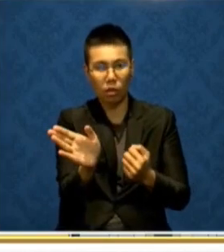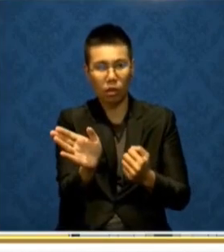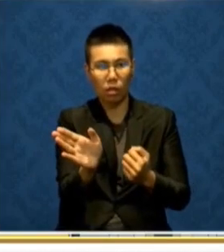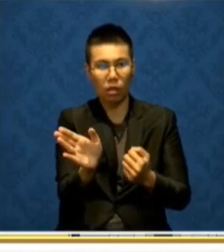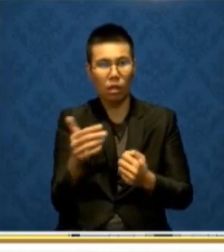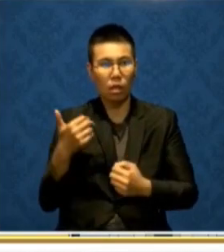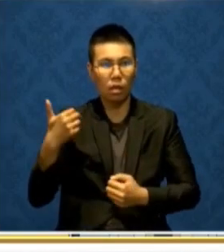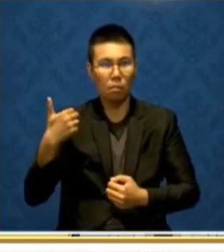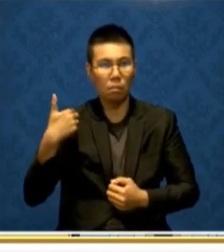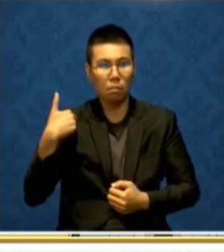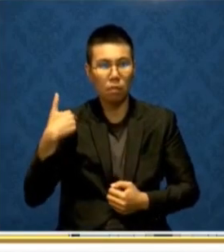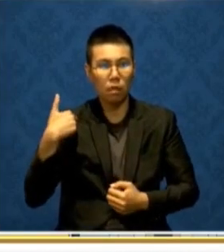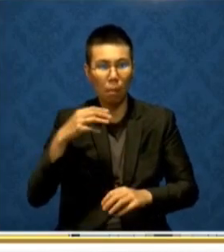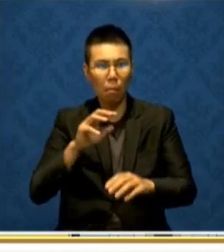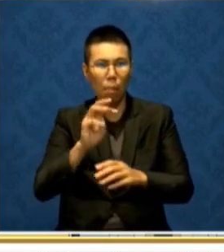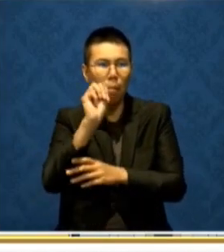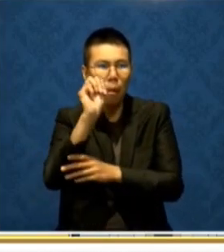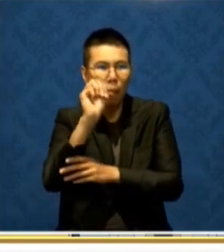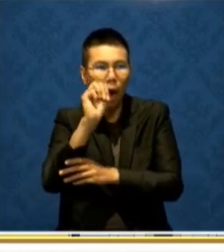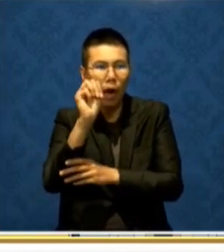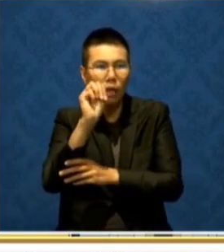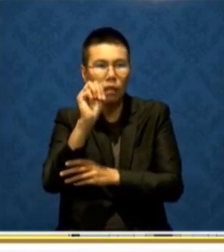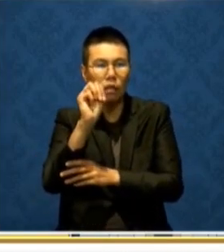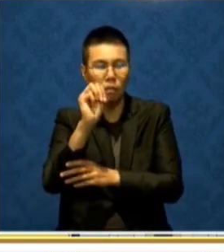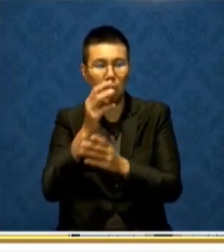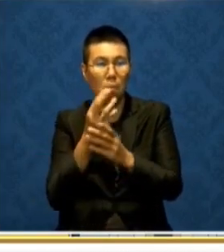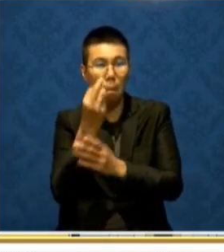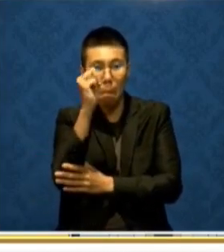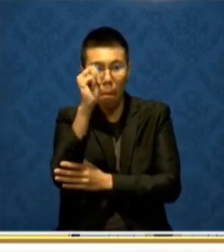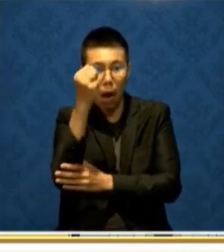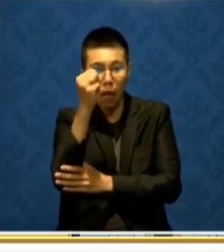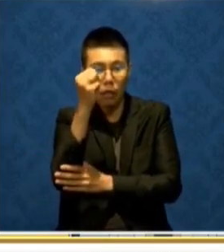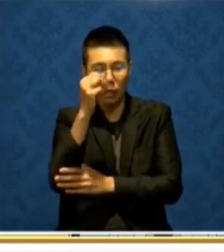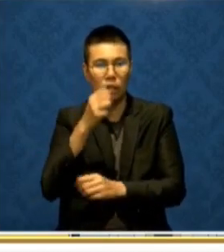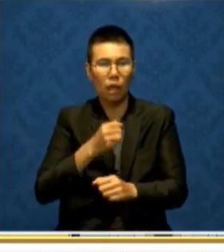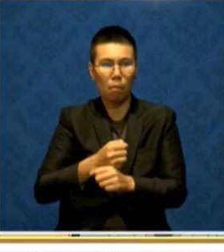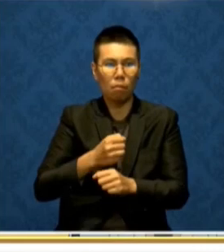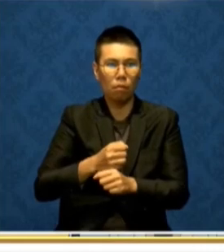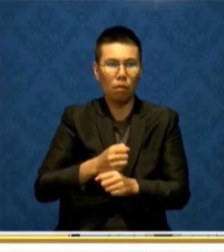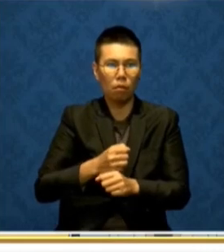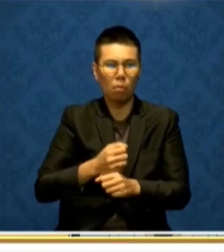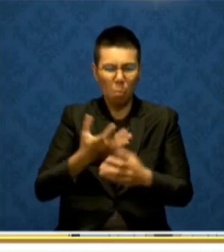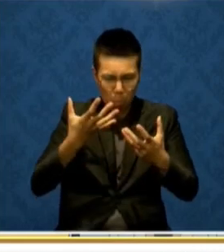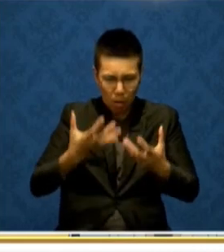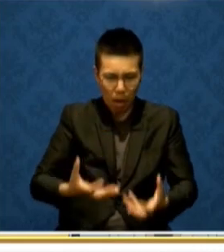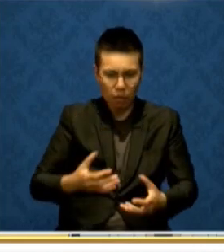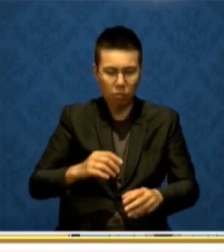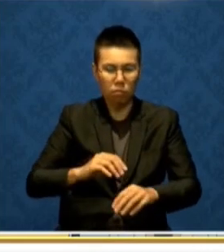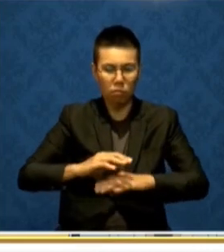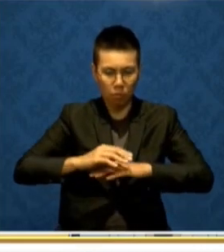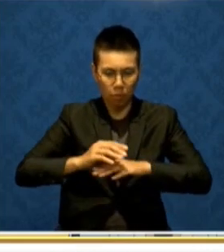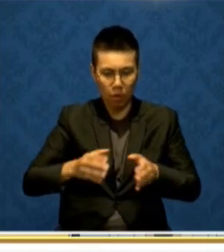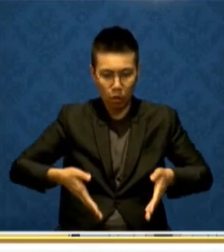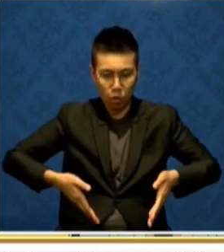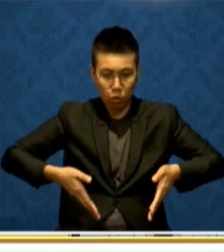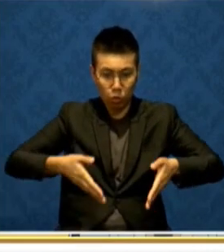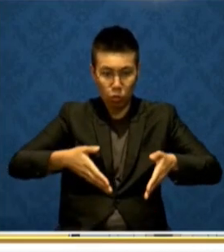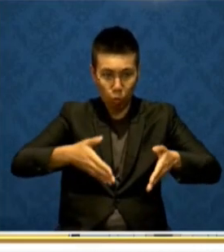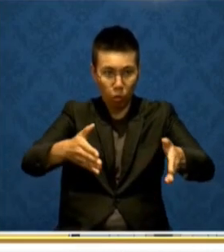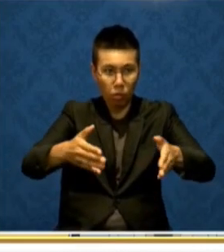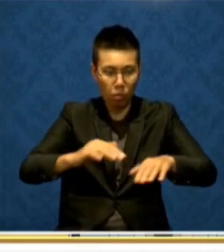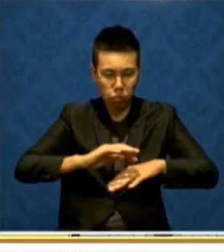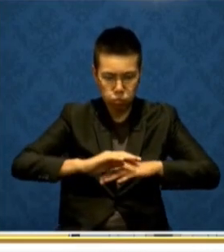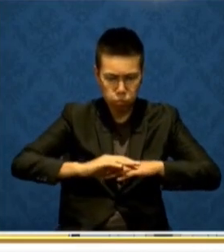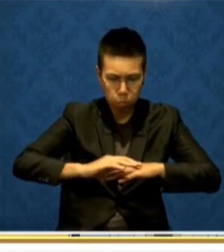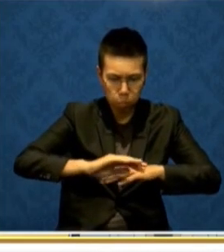่อไม้นะครั ไม่มีผาคลุมบนทุกเกินน Belowหนัก ทำให้ถนต์ในพ้ที่พังแล้วก็ใ